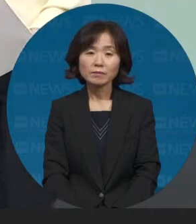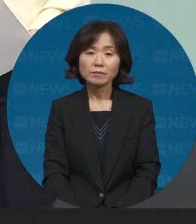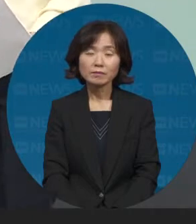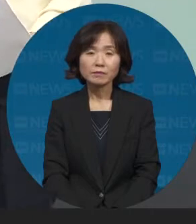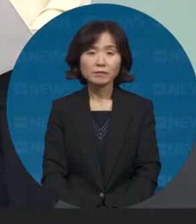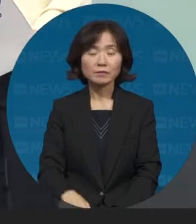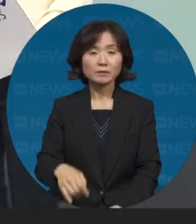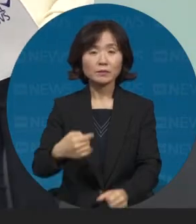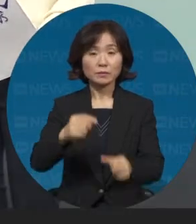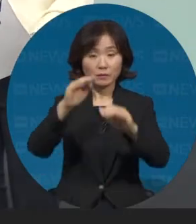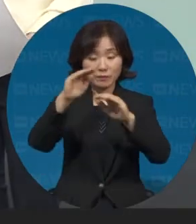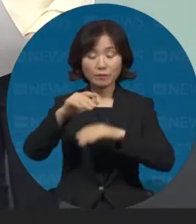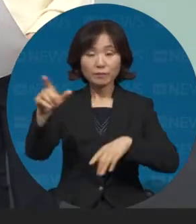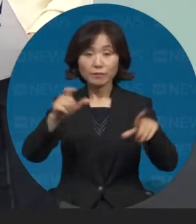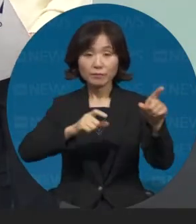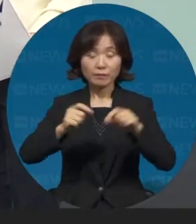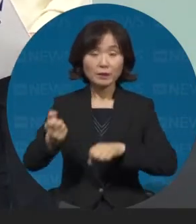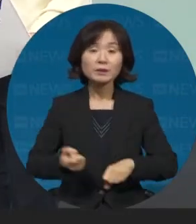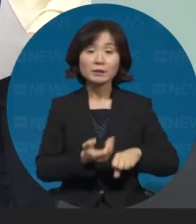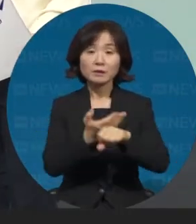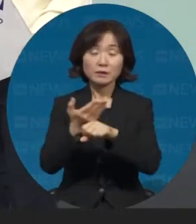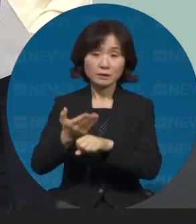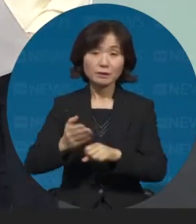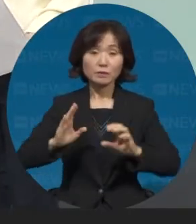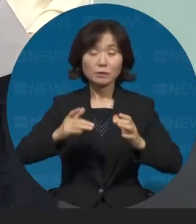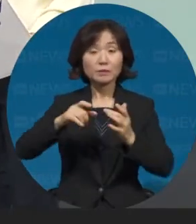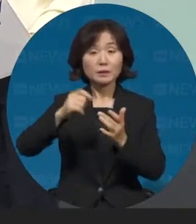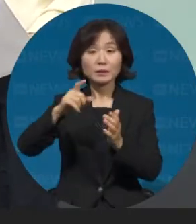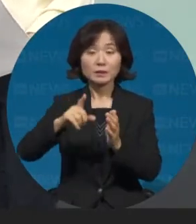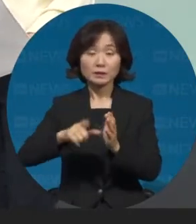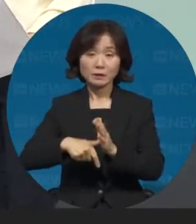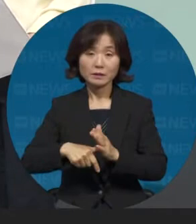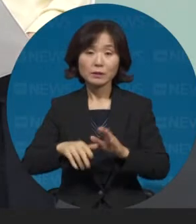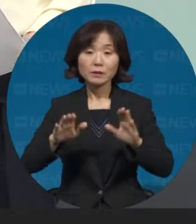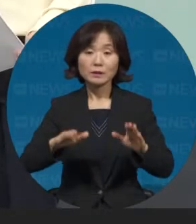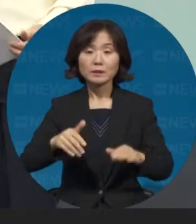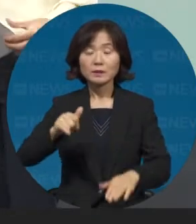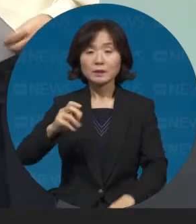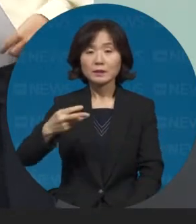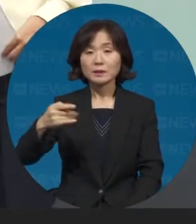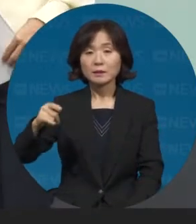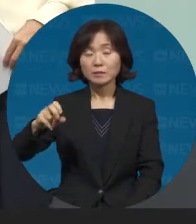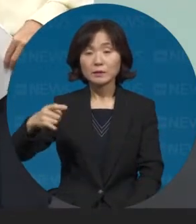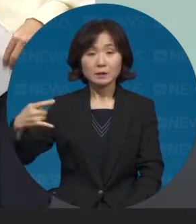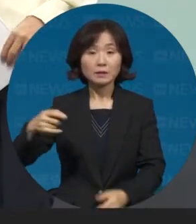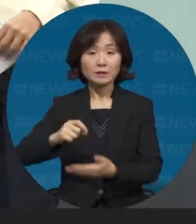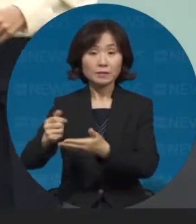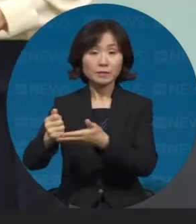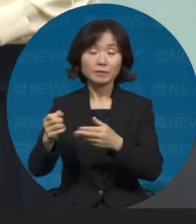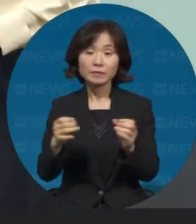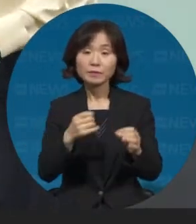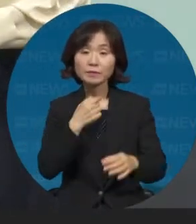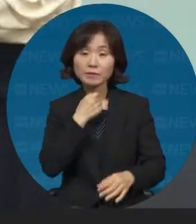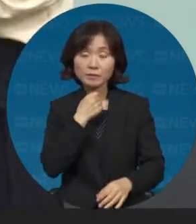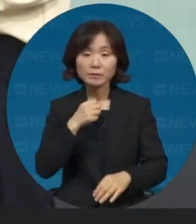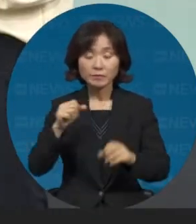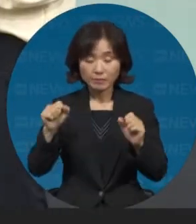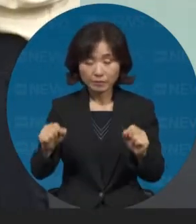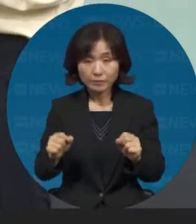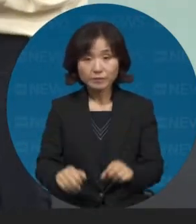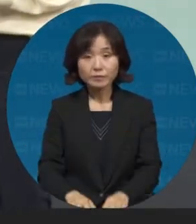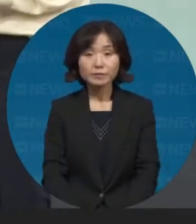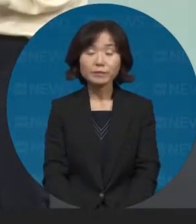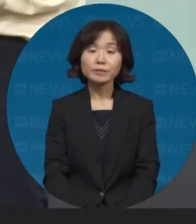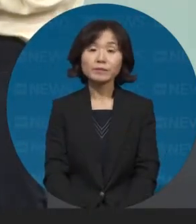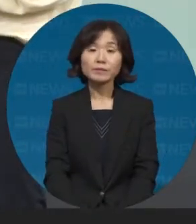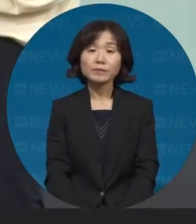다음은 쉽게 접하기 힘든 교육 소식 골라서 전해드리는 글로벌 픽 시간입니다. 오늘은 길금이 기자와 함께합니다. 어서 오시죠. 안녕하세요. 네, 첫